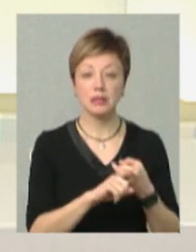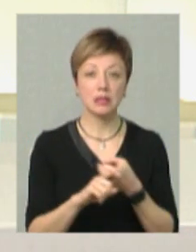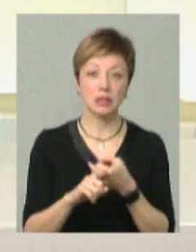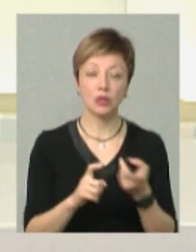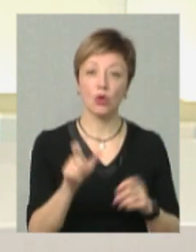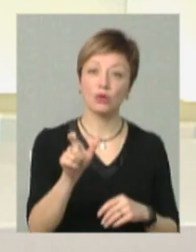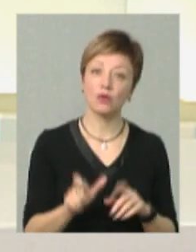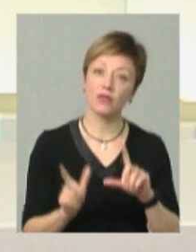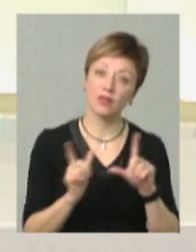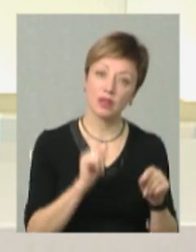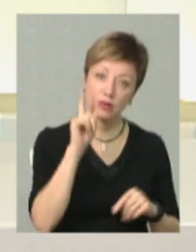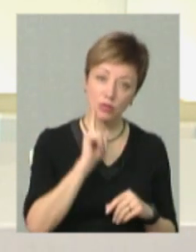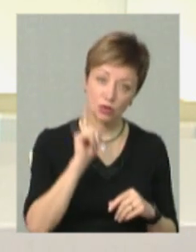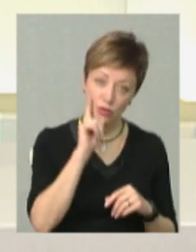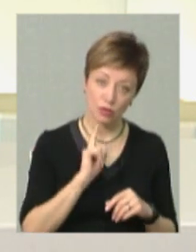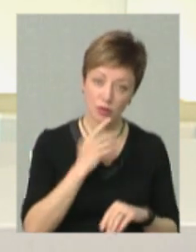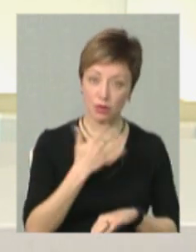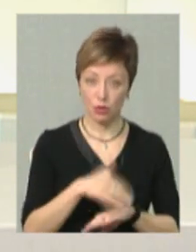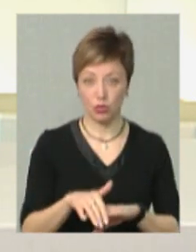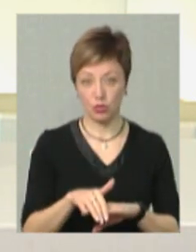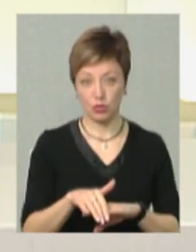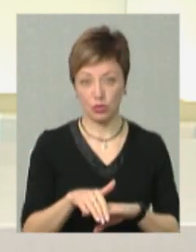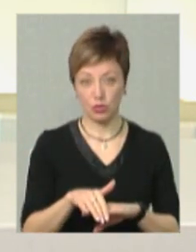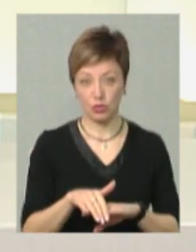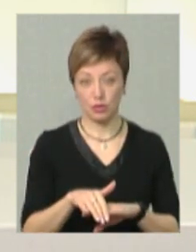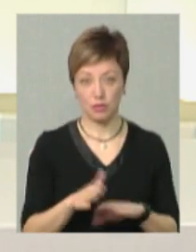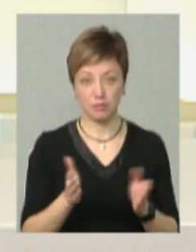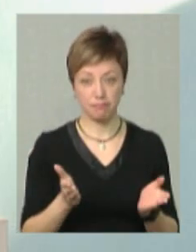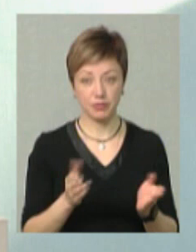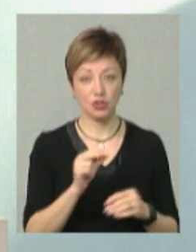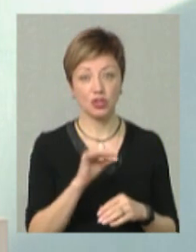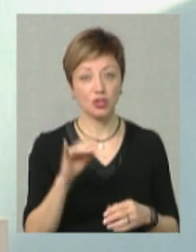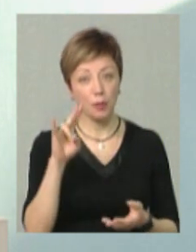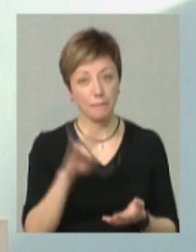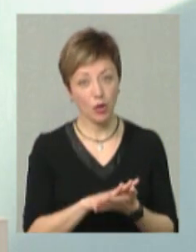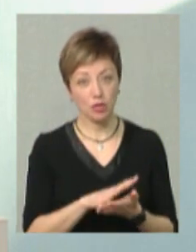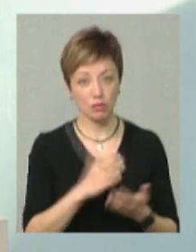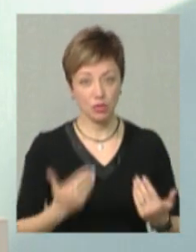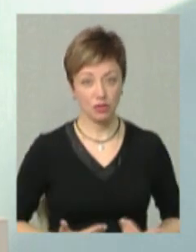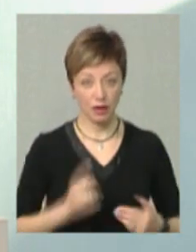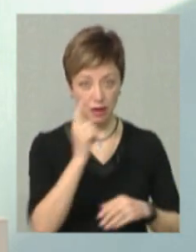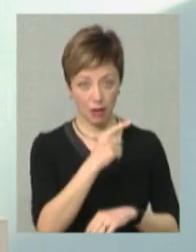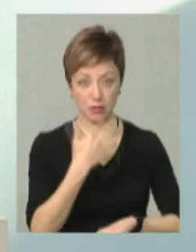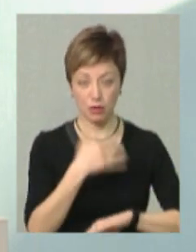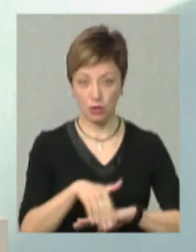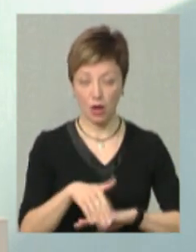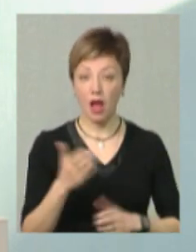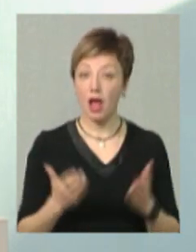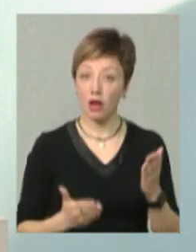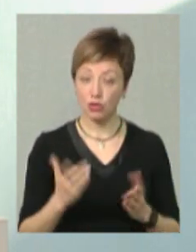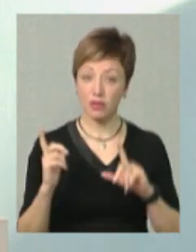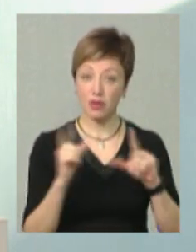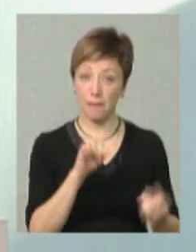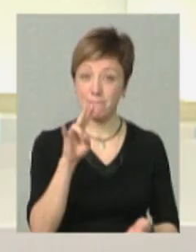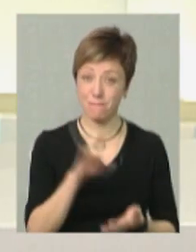того, особа виїхала тимчасово за кордон, от чи на постійне місце проживання. Якщо вона